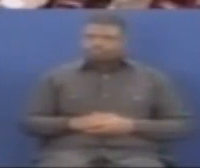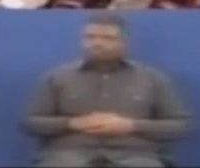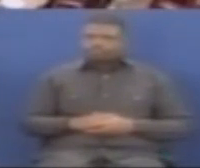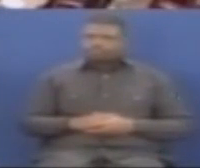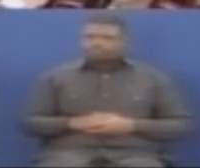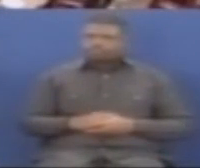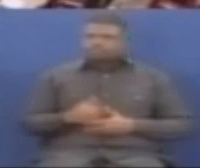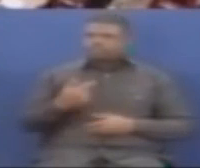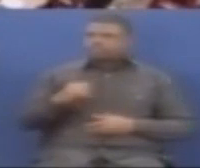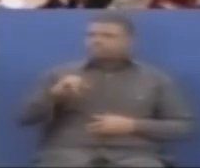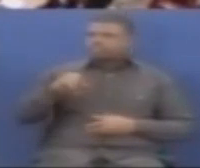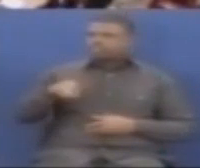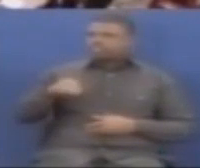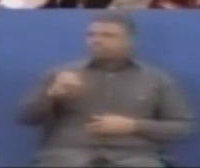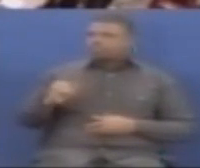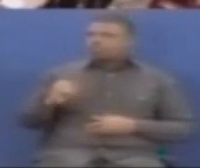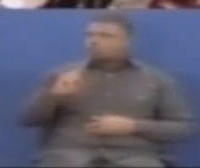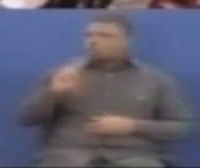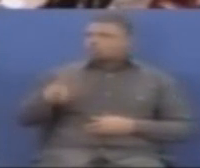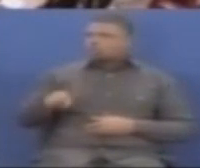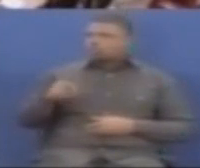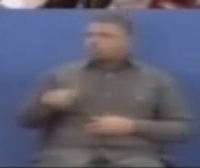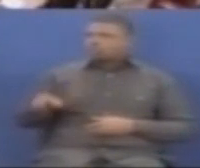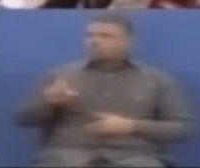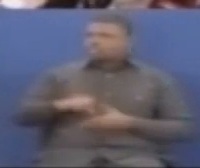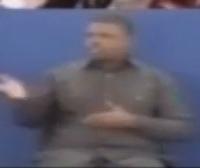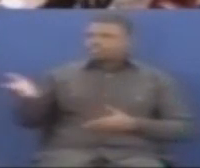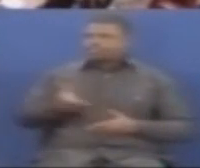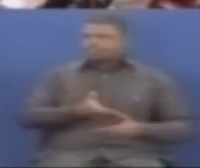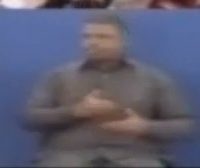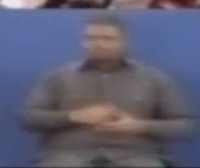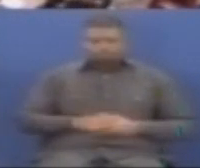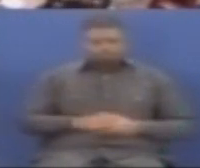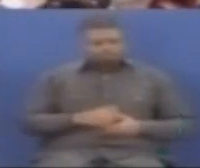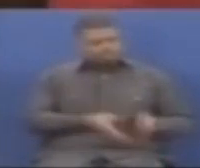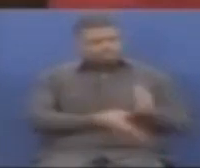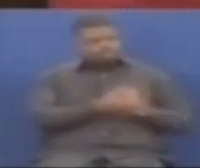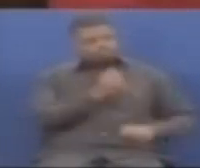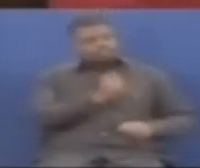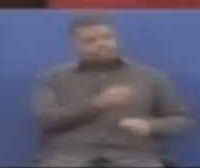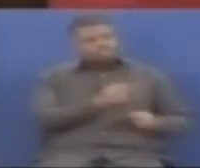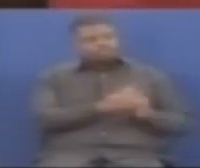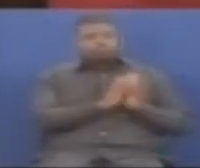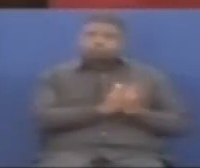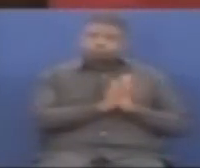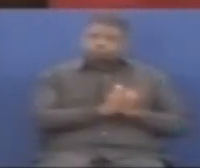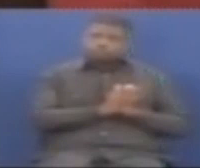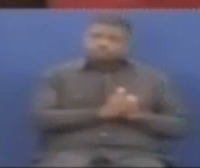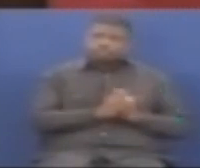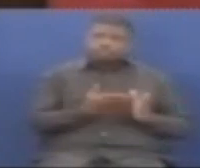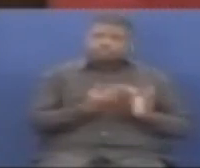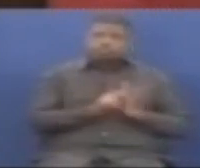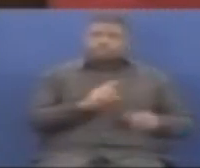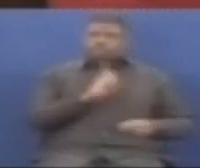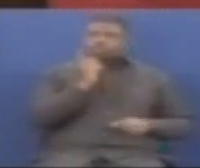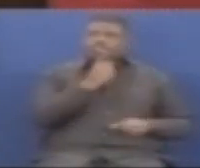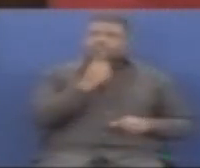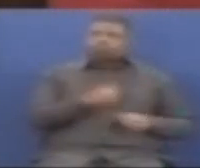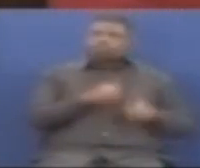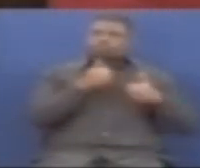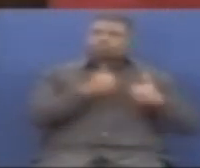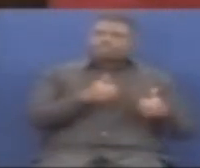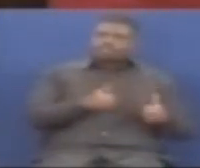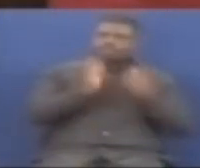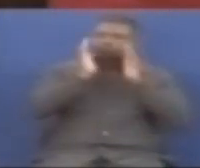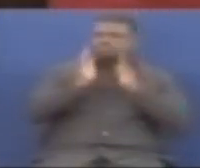Mheshimiwa Timotheo Mzava, swali la nyongeza. Mheshimiwa Naibu Spika, nakushukuru pamoja na majibu ya matumaini ya